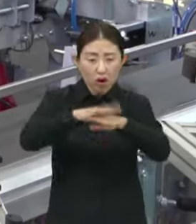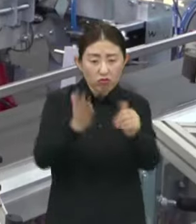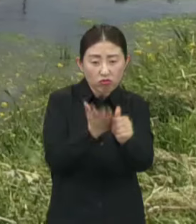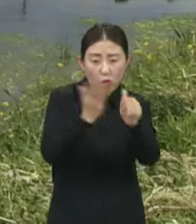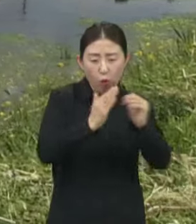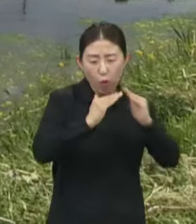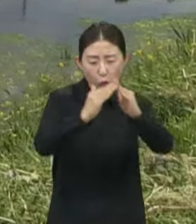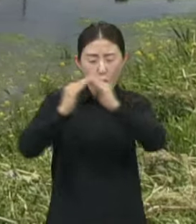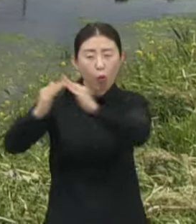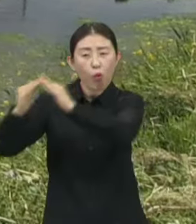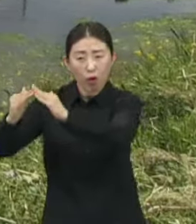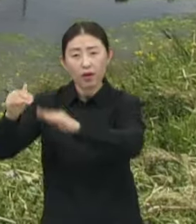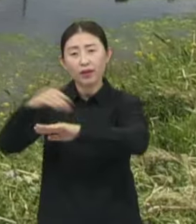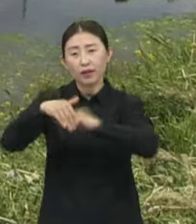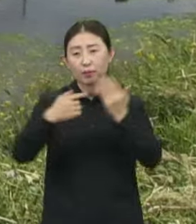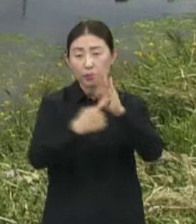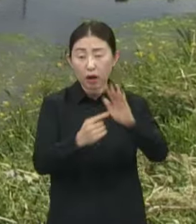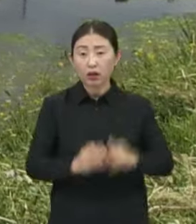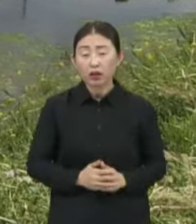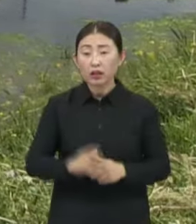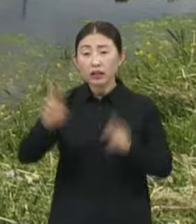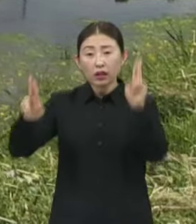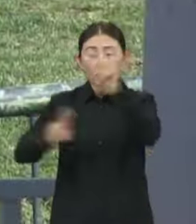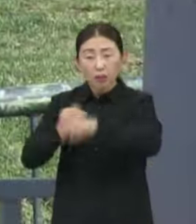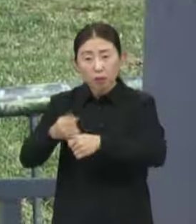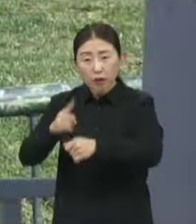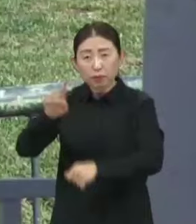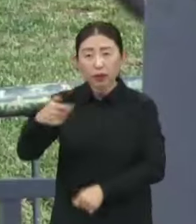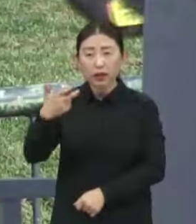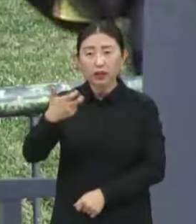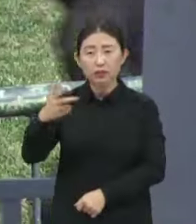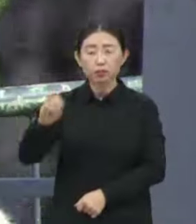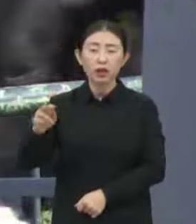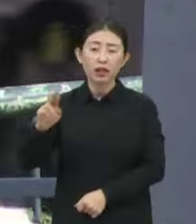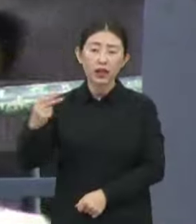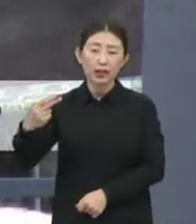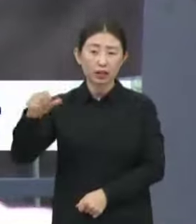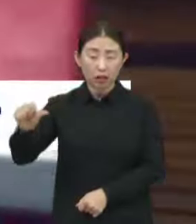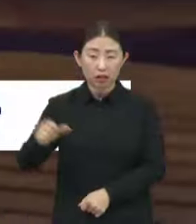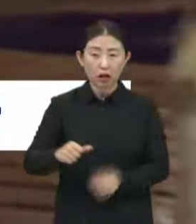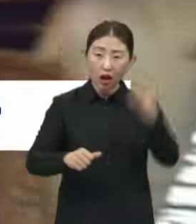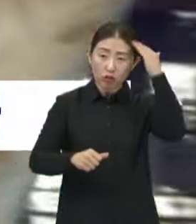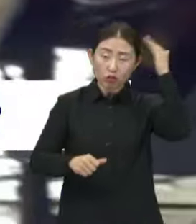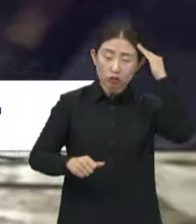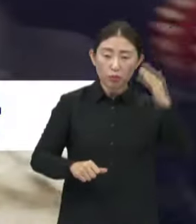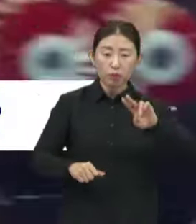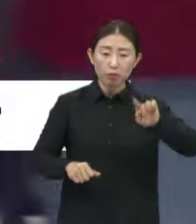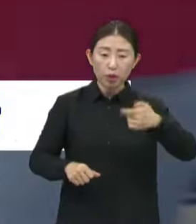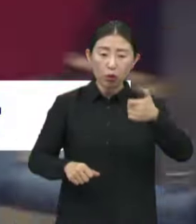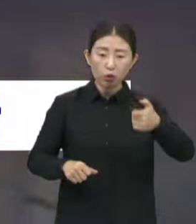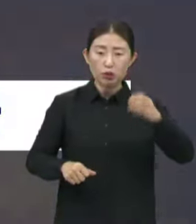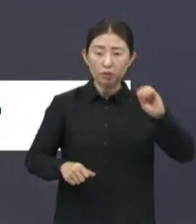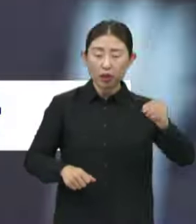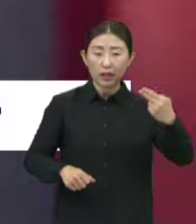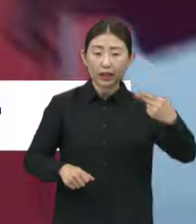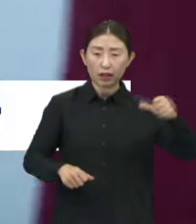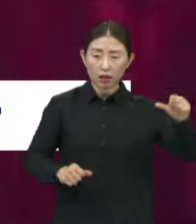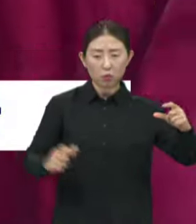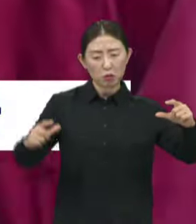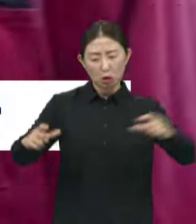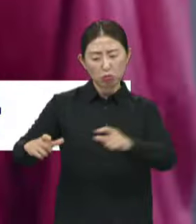전략입니다. 네덜란드의 농지 면적은 170만 헥타르로 우리나라 157만 헥타르보다 조금